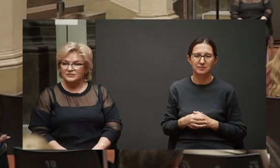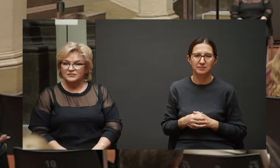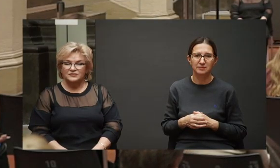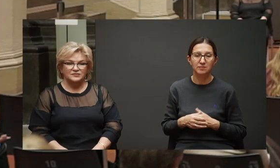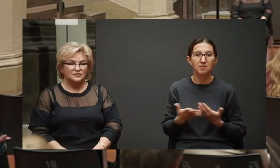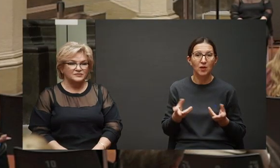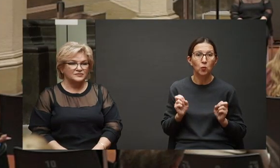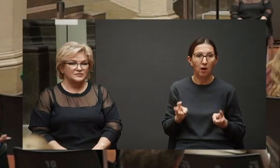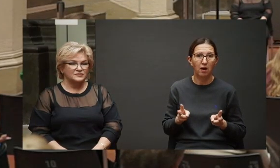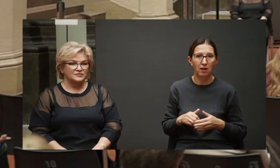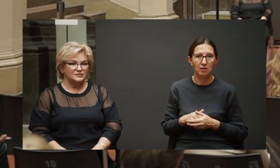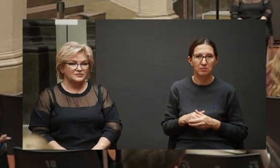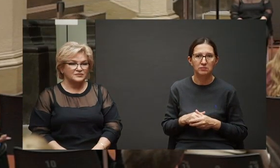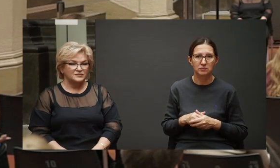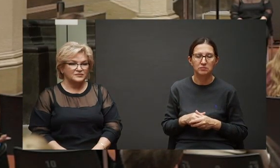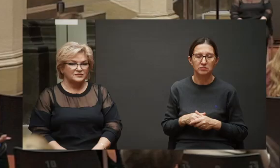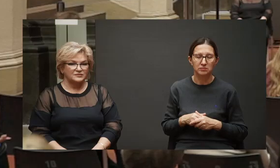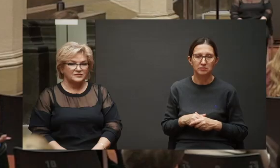Ну как?